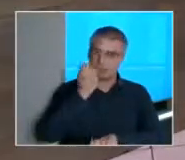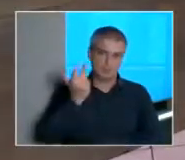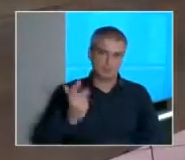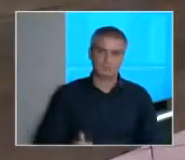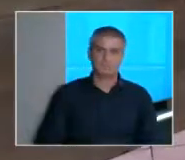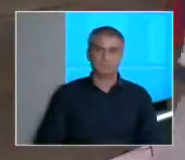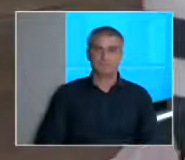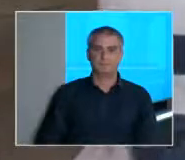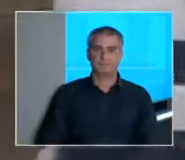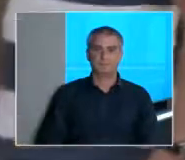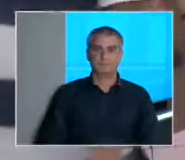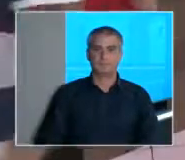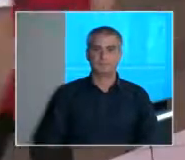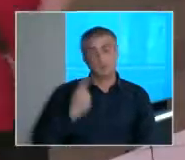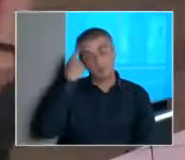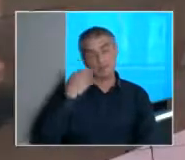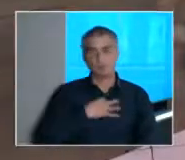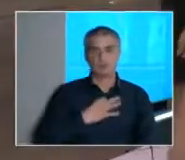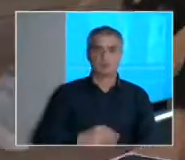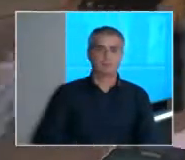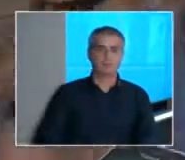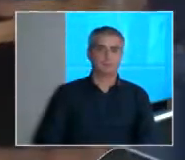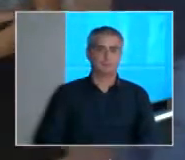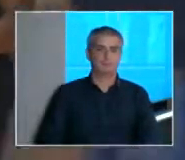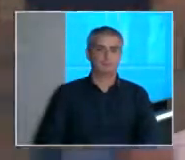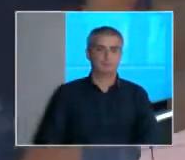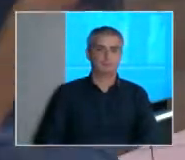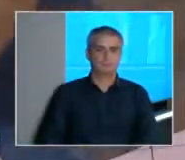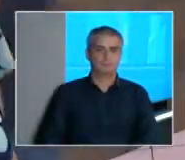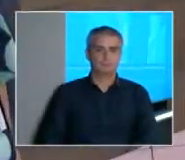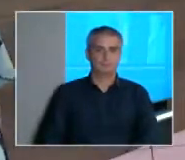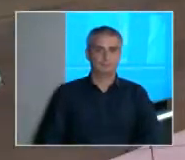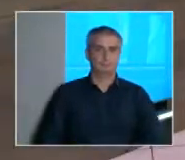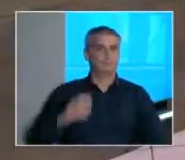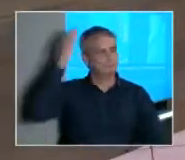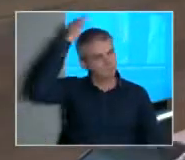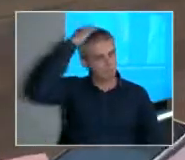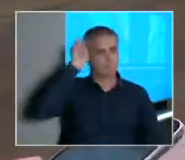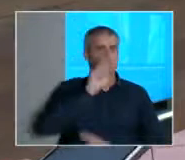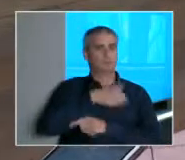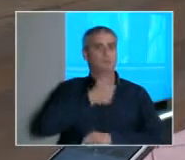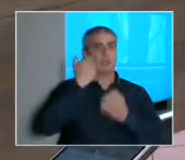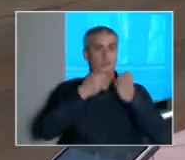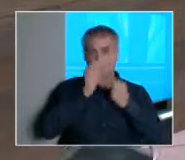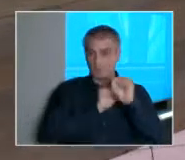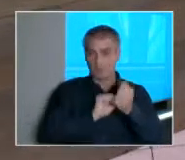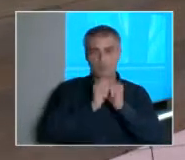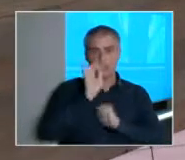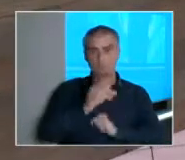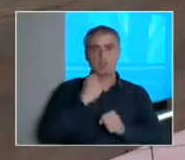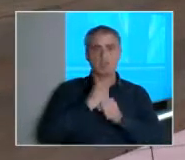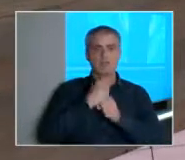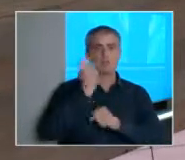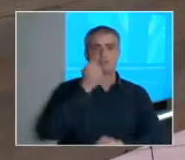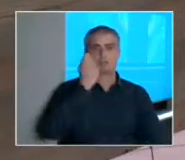הכספים. זו דעתי. אוקיי, אחרי מינוי סמוטריץ' לשר התחבורה, האם אתה בעד או נגד